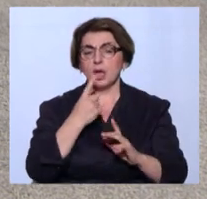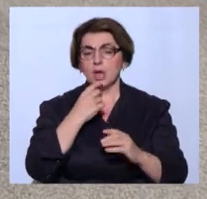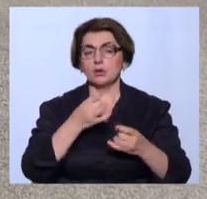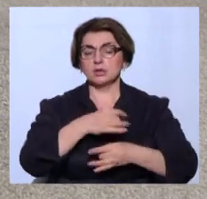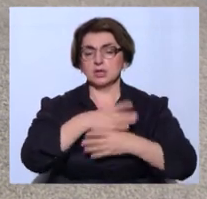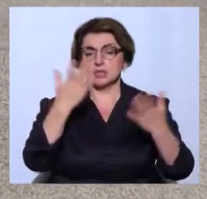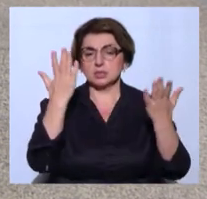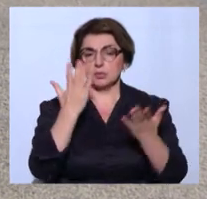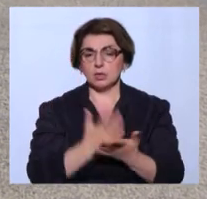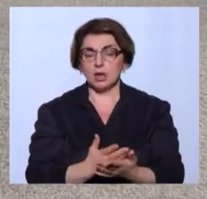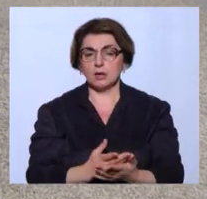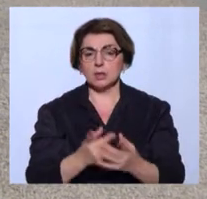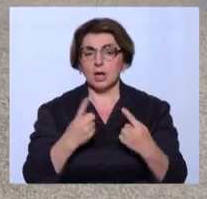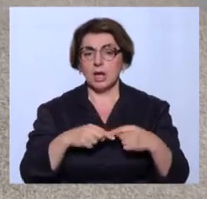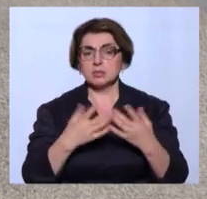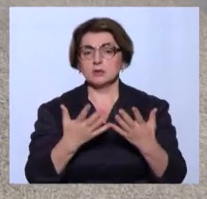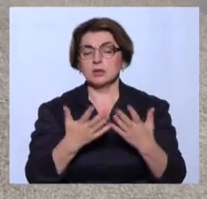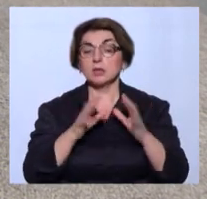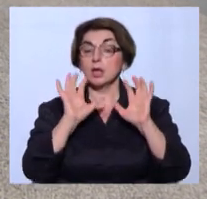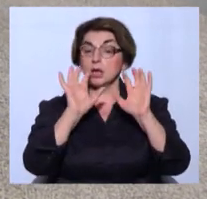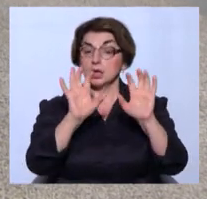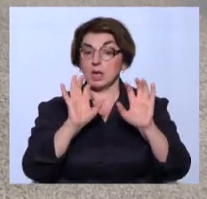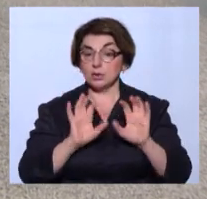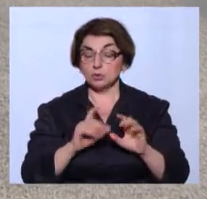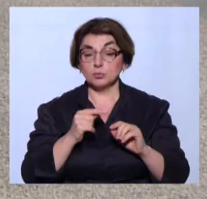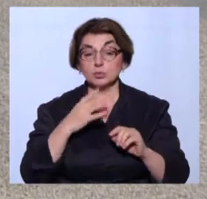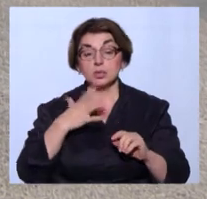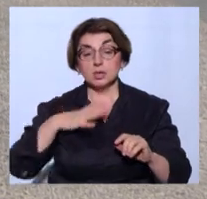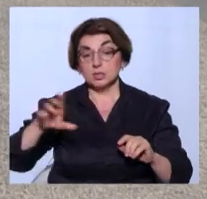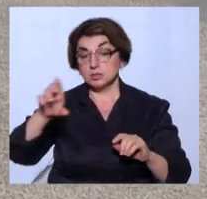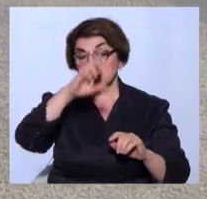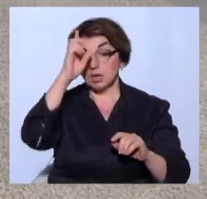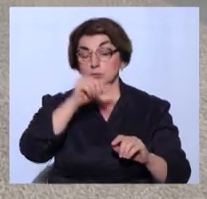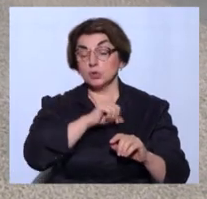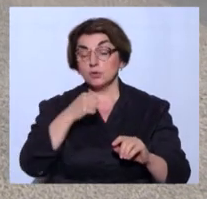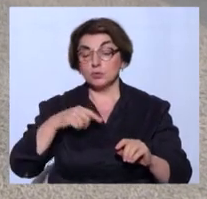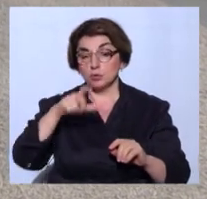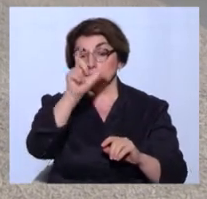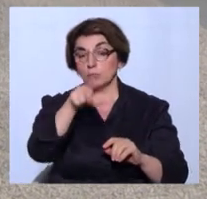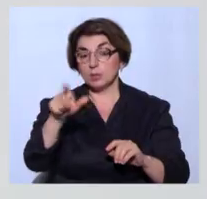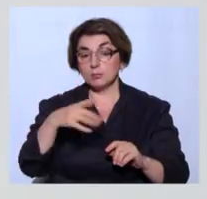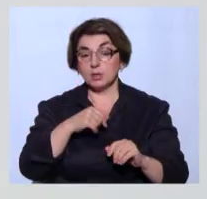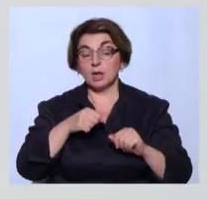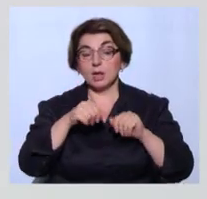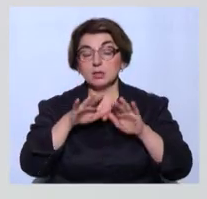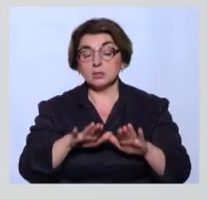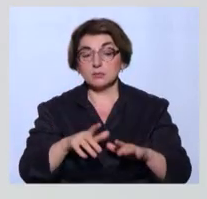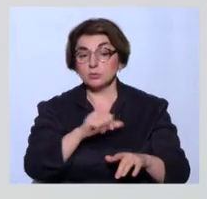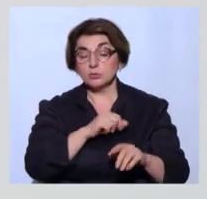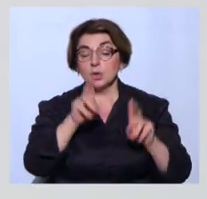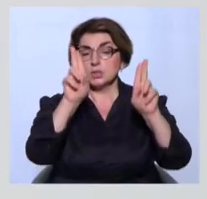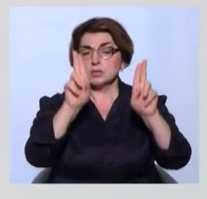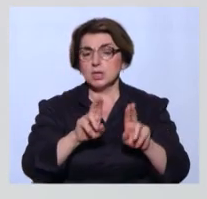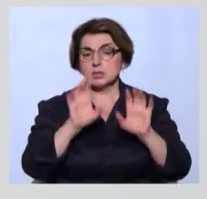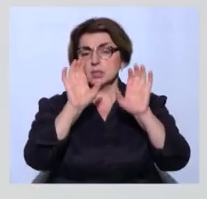ეროვნული დღესასწაულები აქვს, ასევე გამოიხატება კანონებში, როდესაც ქვეყნის მოსახლეობა თავად გადაწყვეტს ხოლმე, როგორი კანონები, როგორი